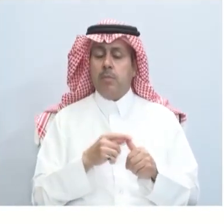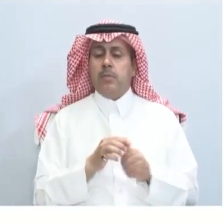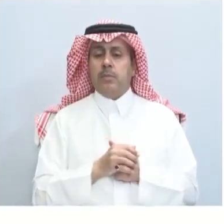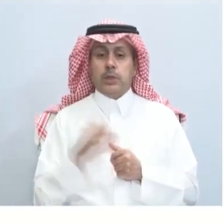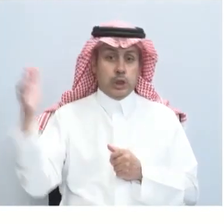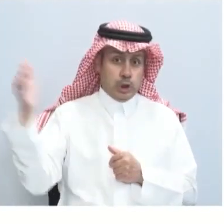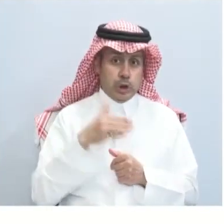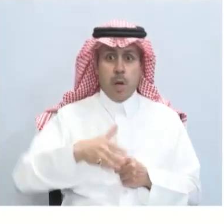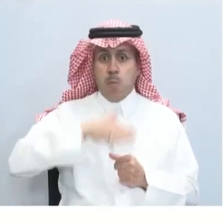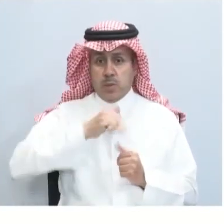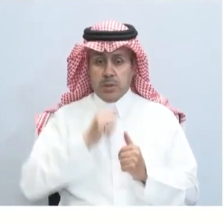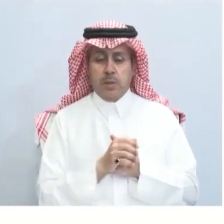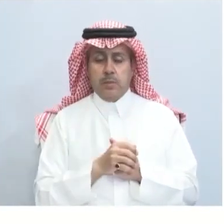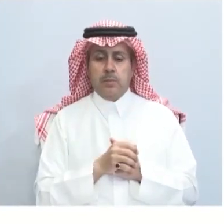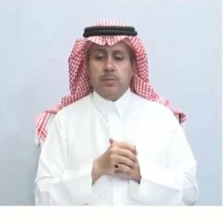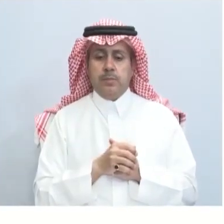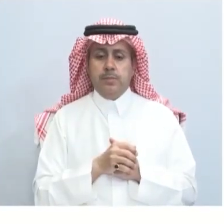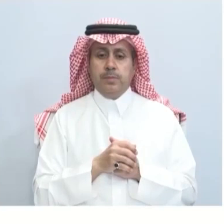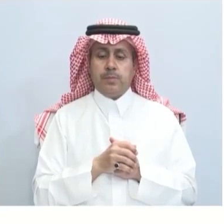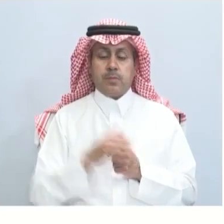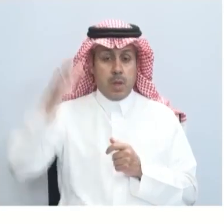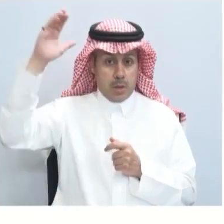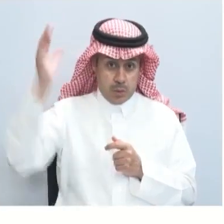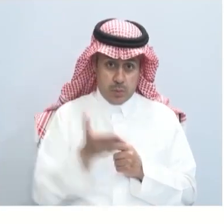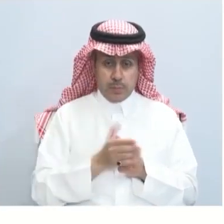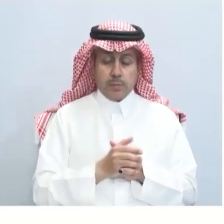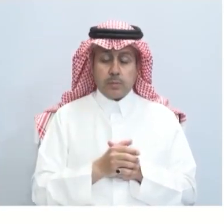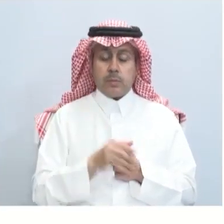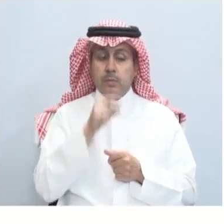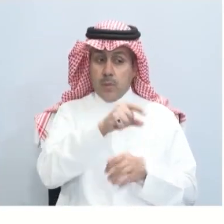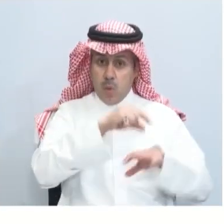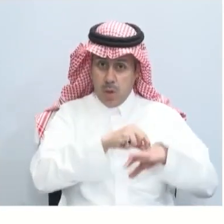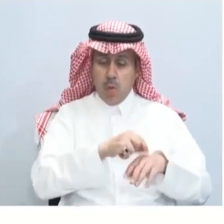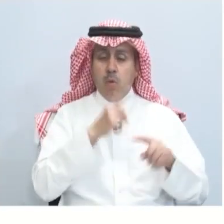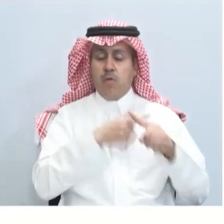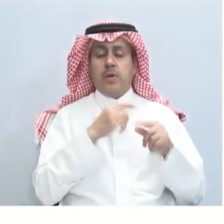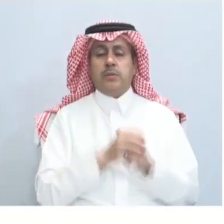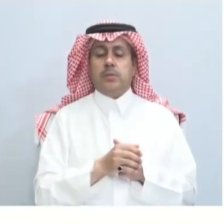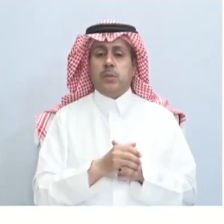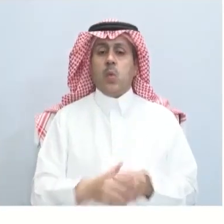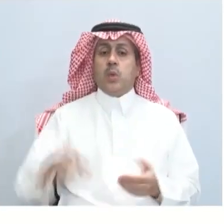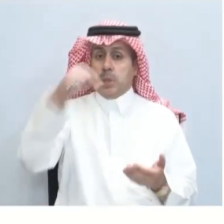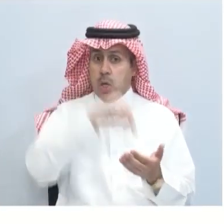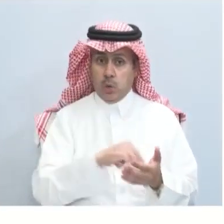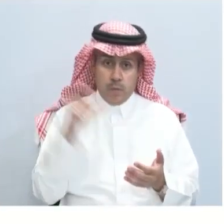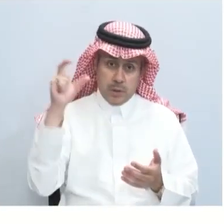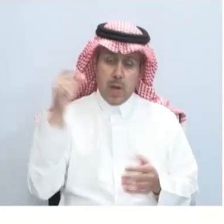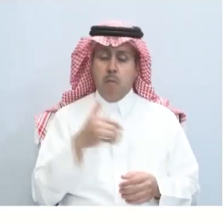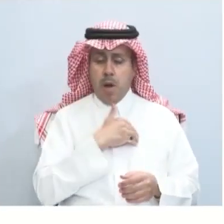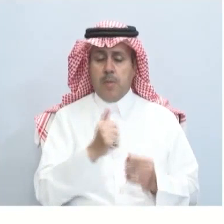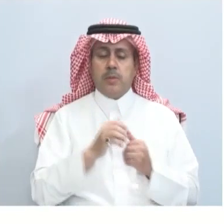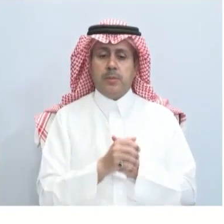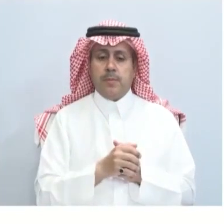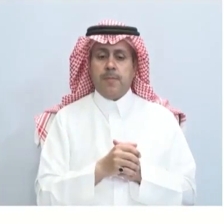جاء الرسول صلى الله عليه وسلم مرسلا الى الى اولئك القوم وامنوا بالرسول عليه الصلاه والسلام